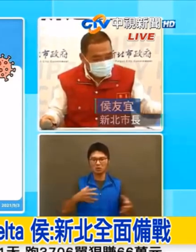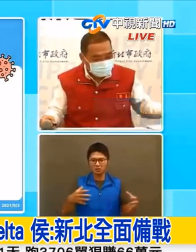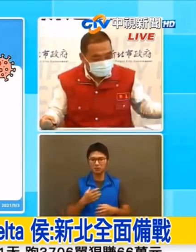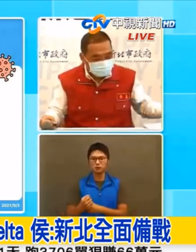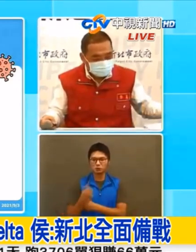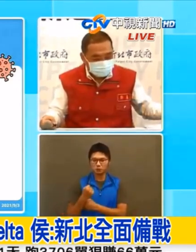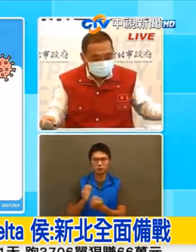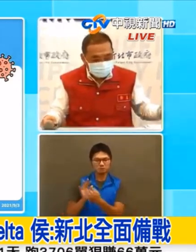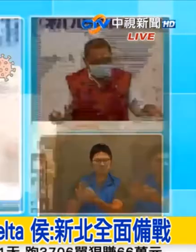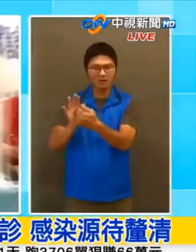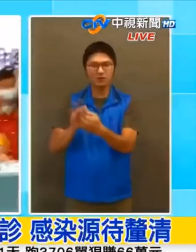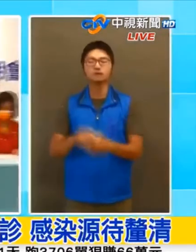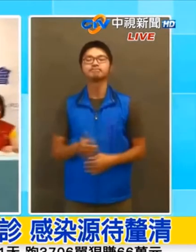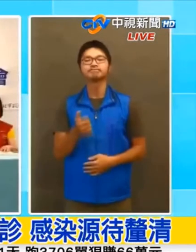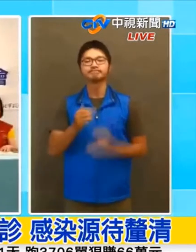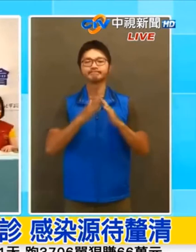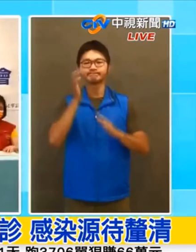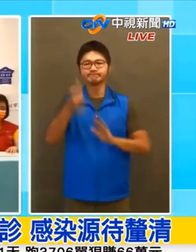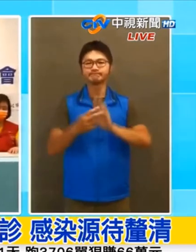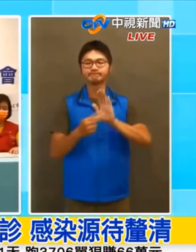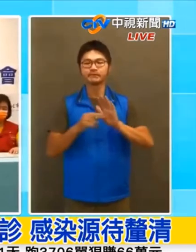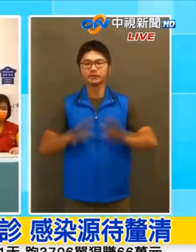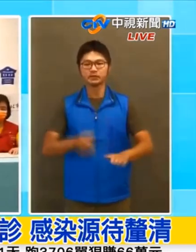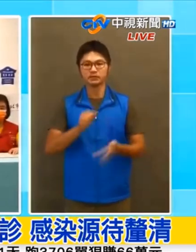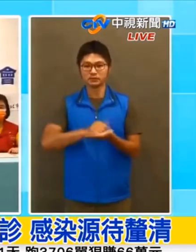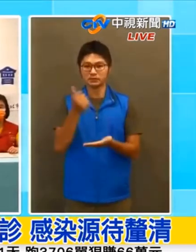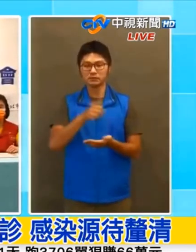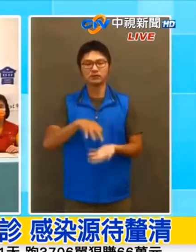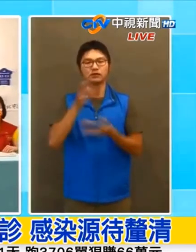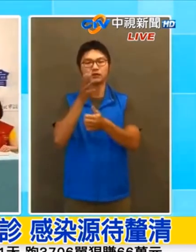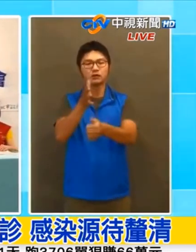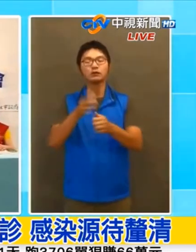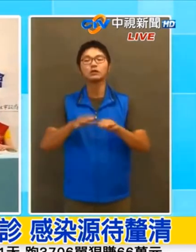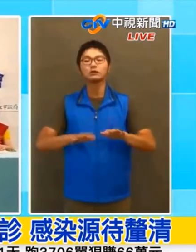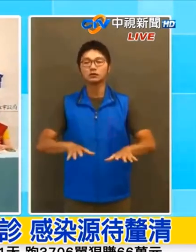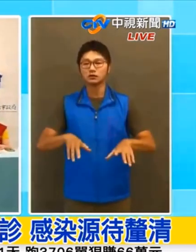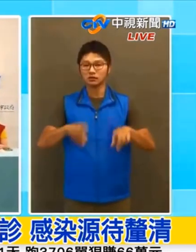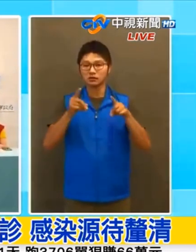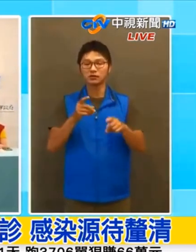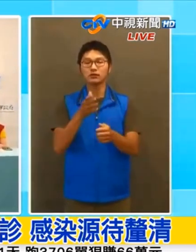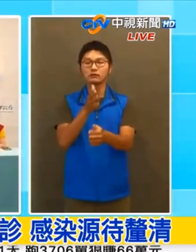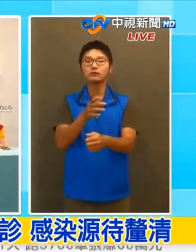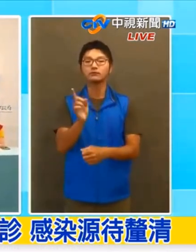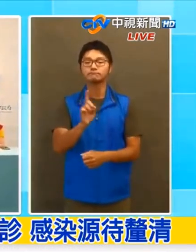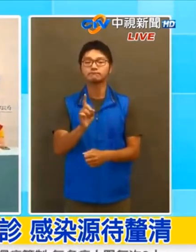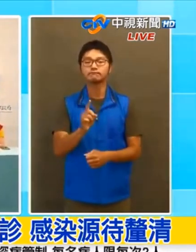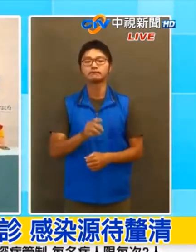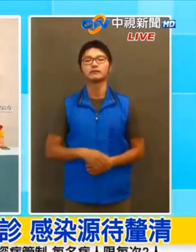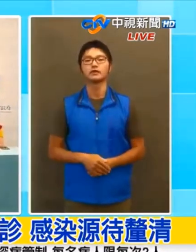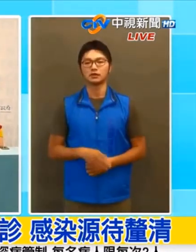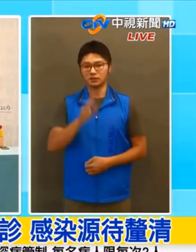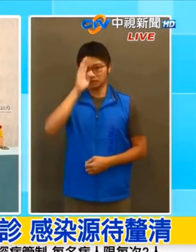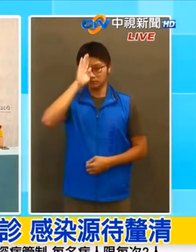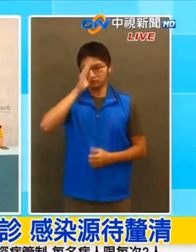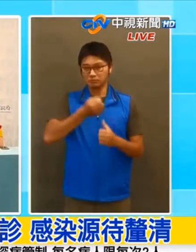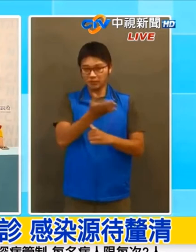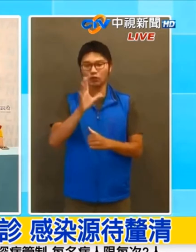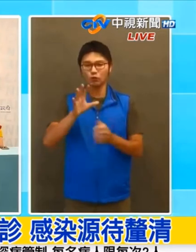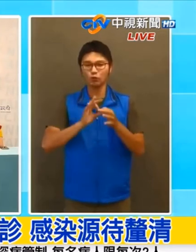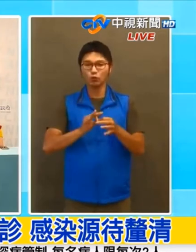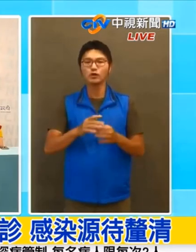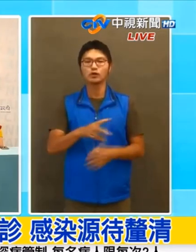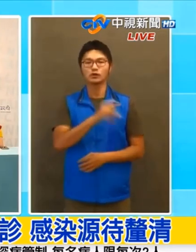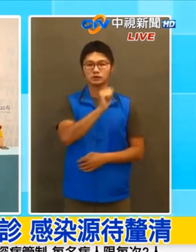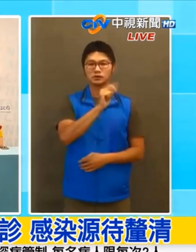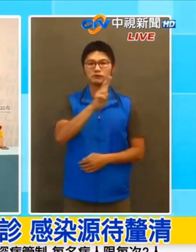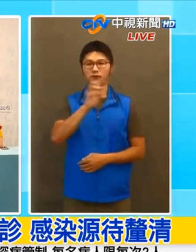长的说明。接下来进行媒体提问，首先先带电子媒体提问。第一题是和疫情相关的问题， TVBS 李